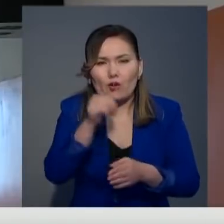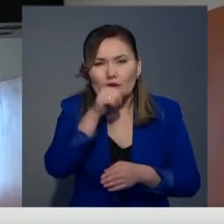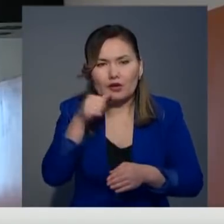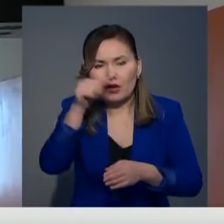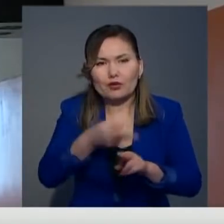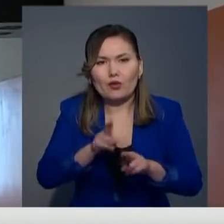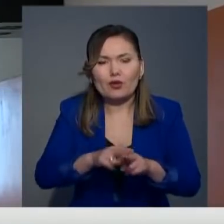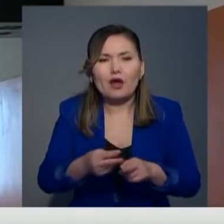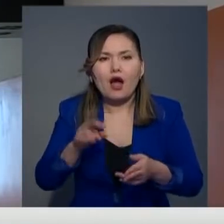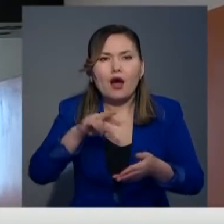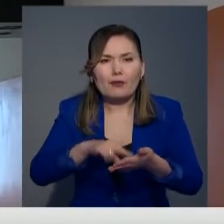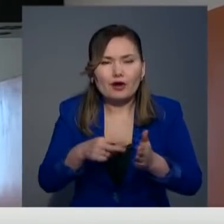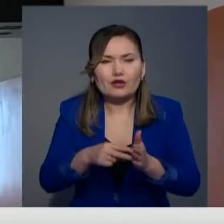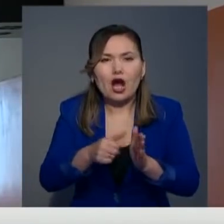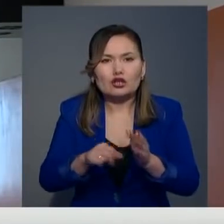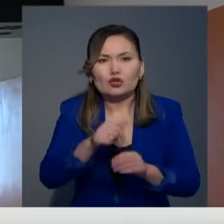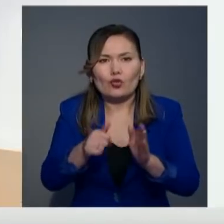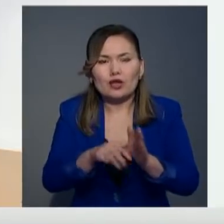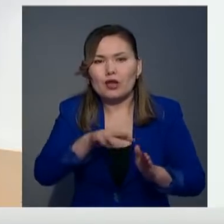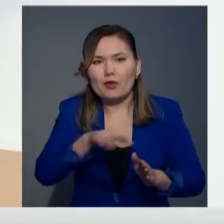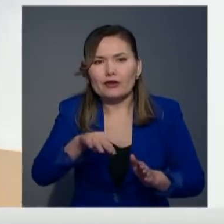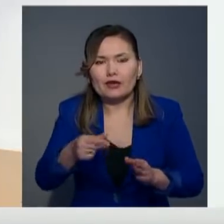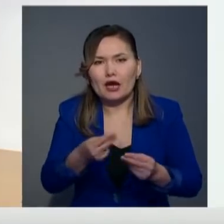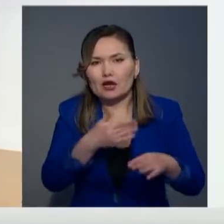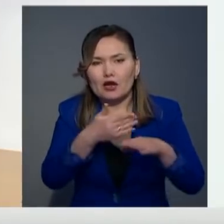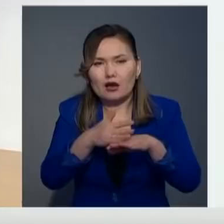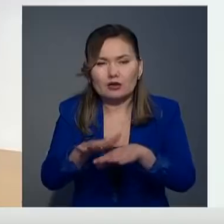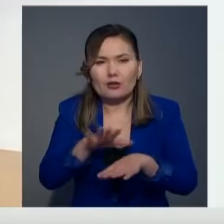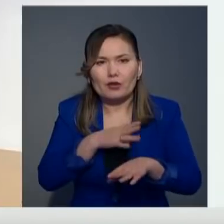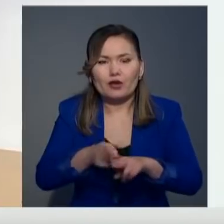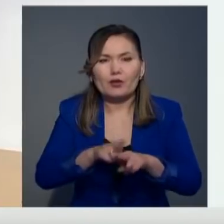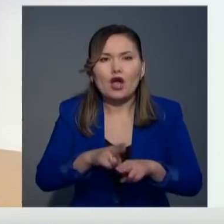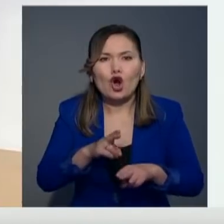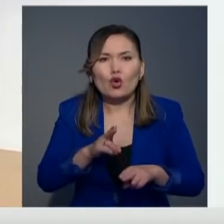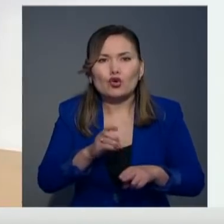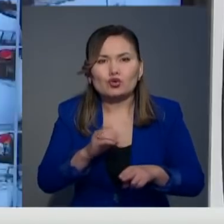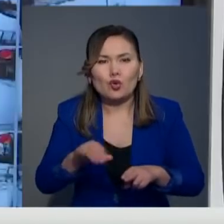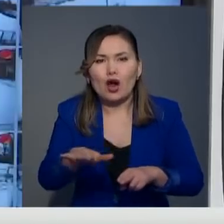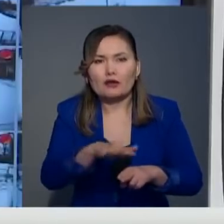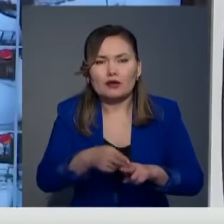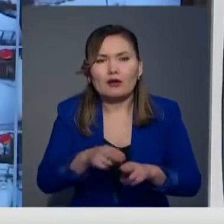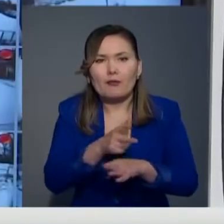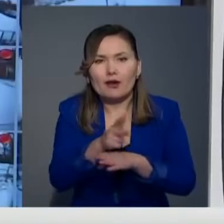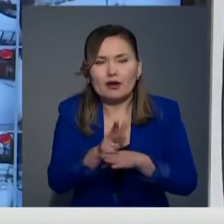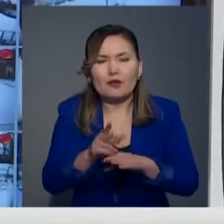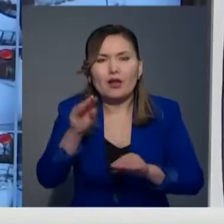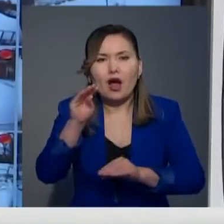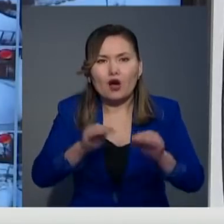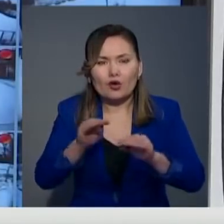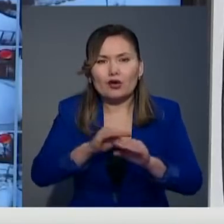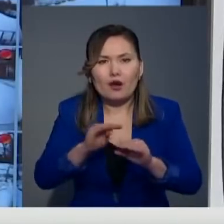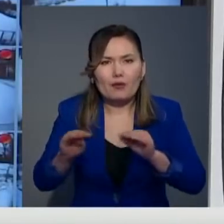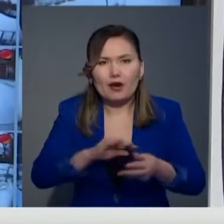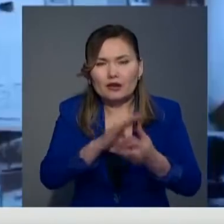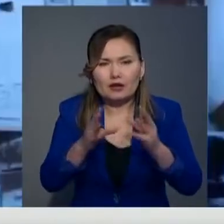жылы бұл мақсатқа 616 миллион теңге бөлінді. Қазір облыс бойынша Көксу ауданында бейне бақылау құрылғысы